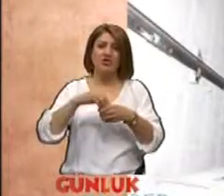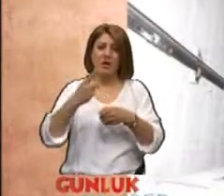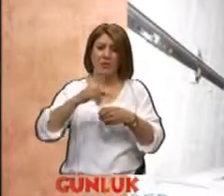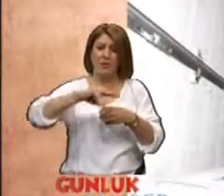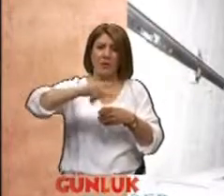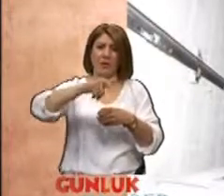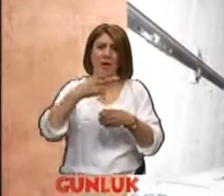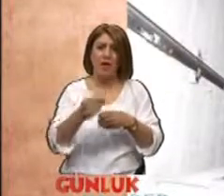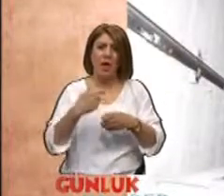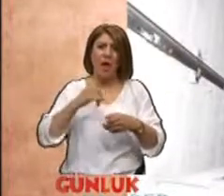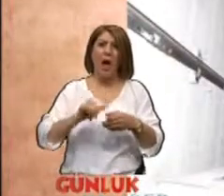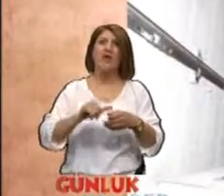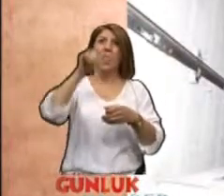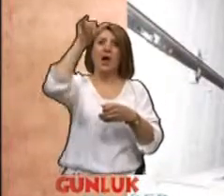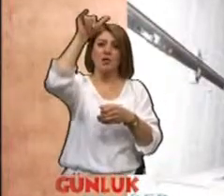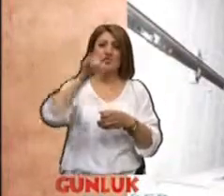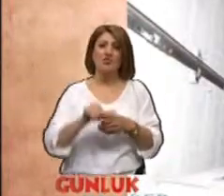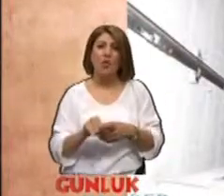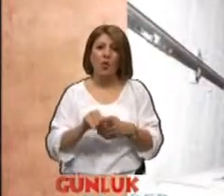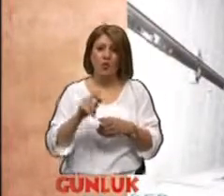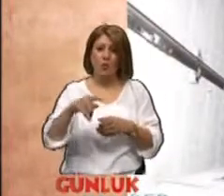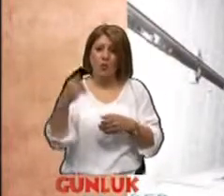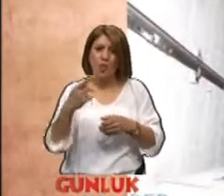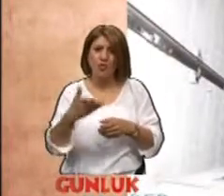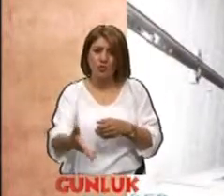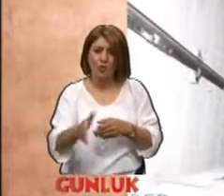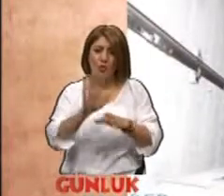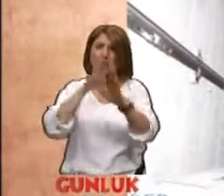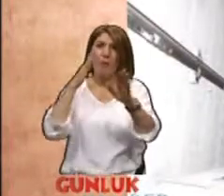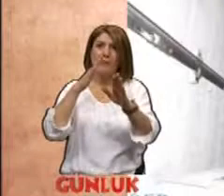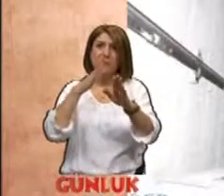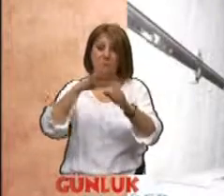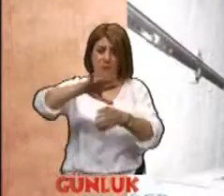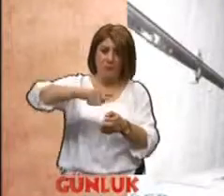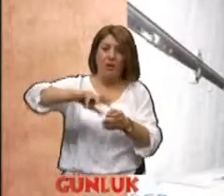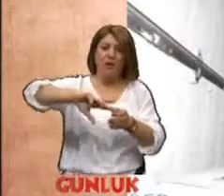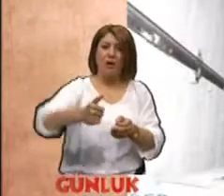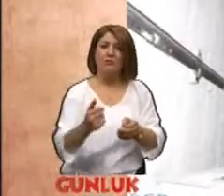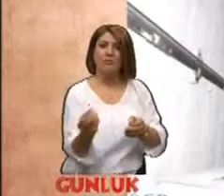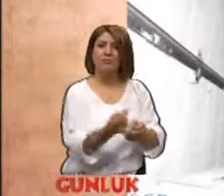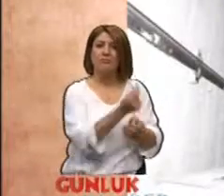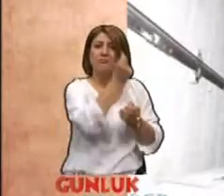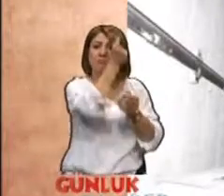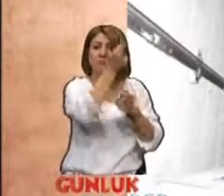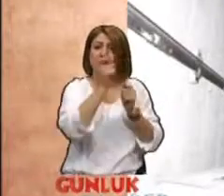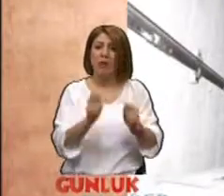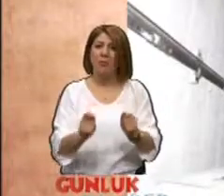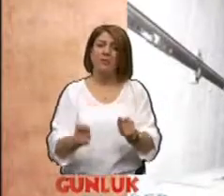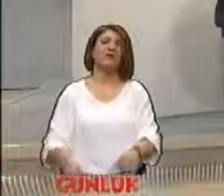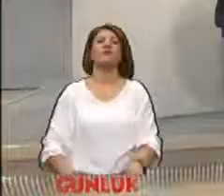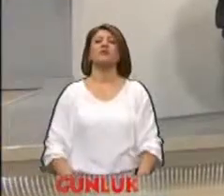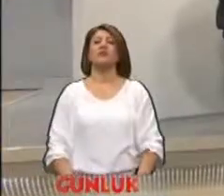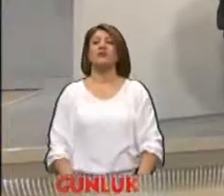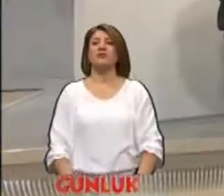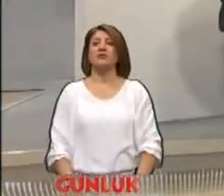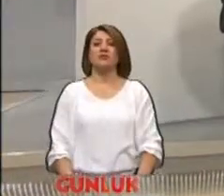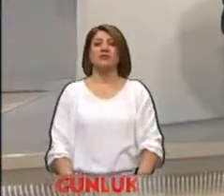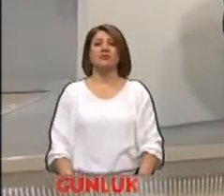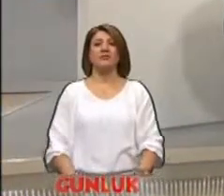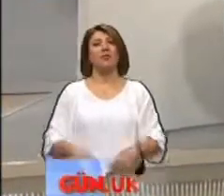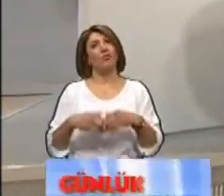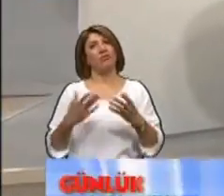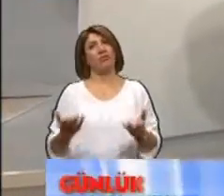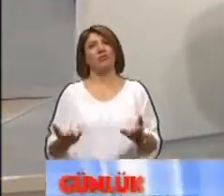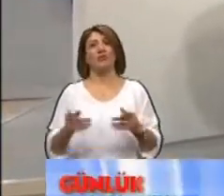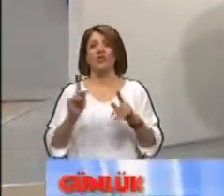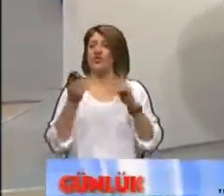ekipleri apartmandaki asansörün motoru, kabini ve kapısının sökülerek kimliği belirsiz kişilerce çalındığını tespit etti. Yok